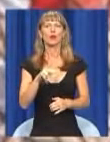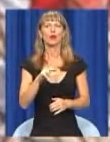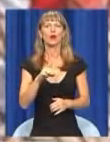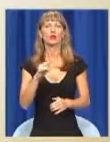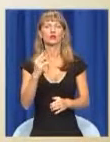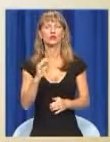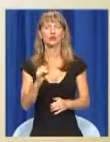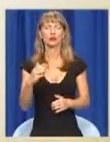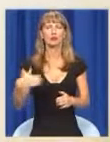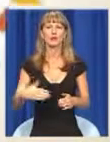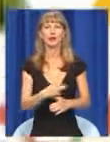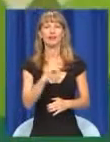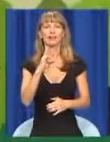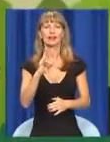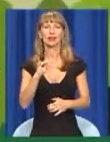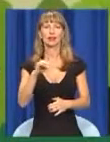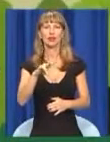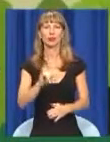Нілу.